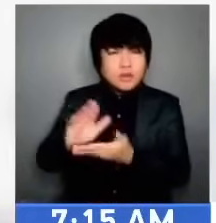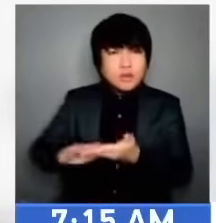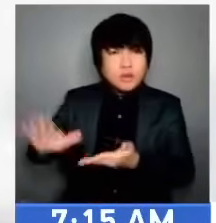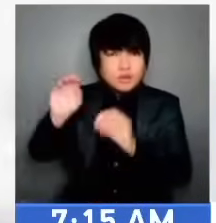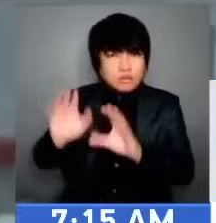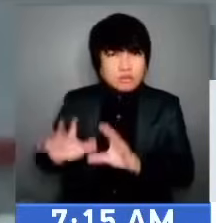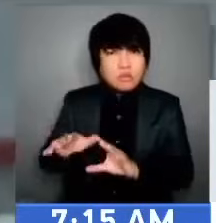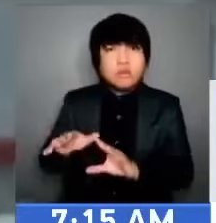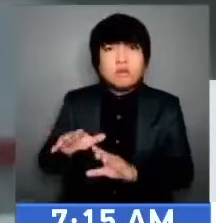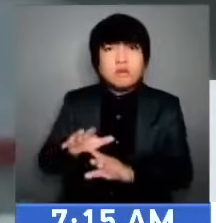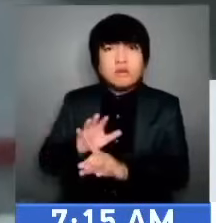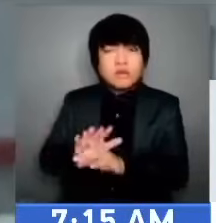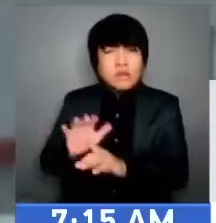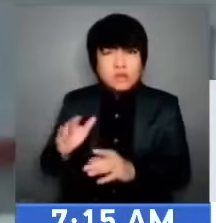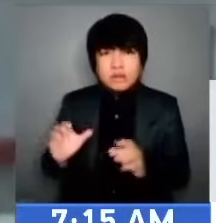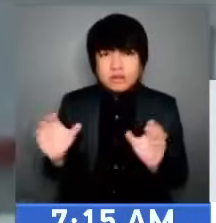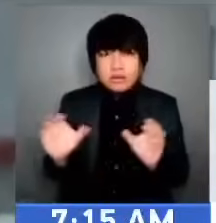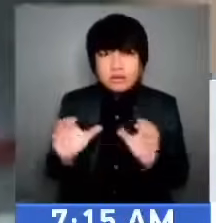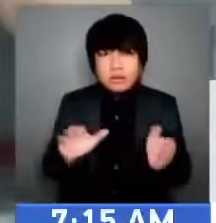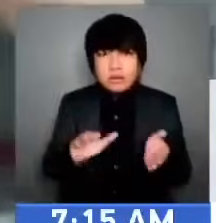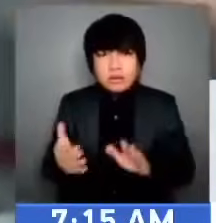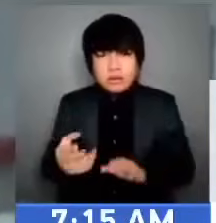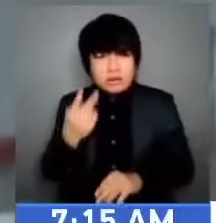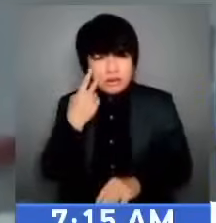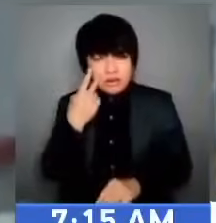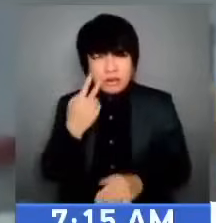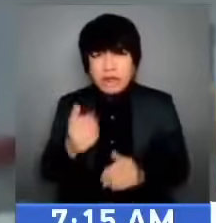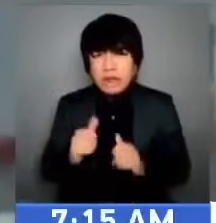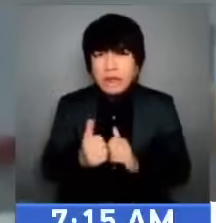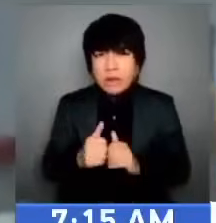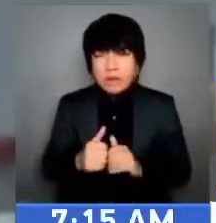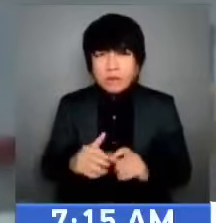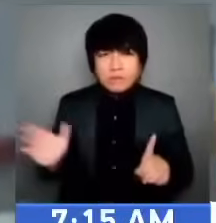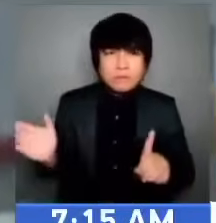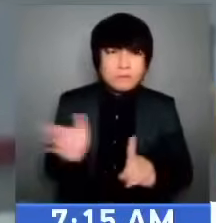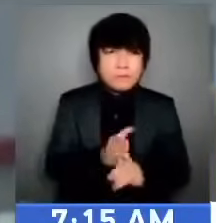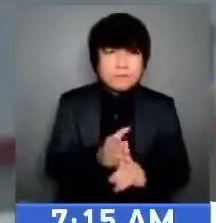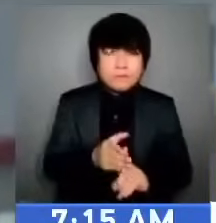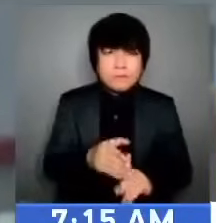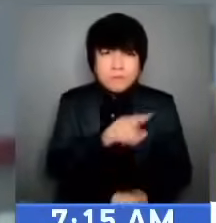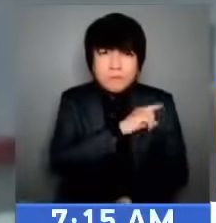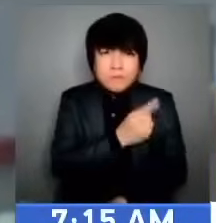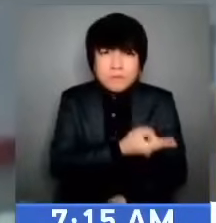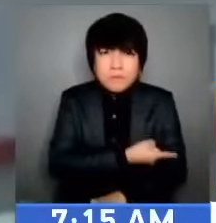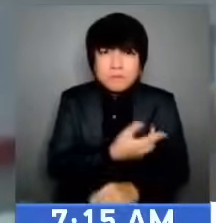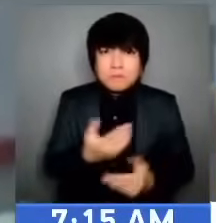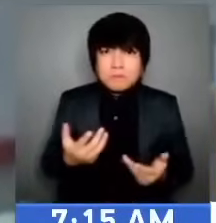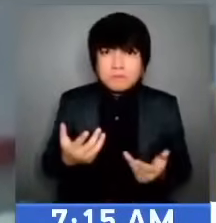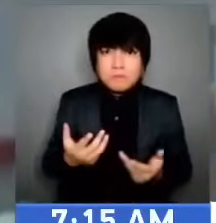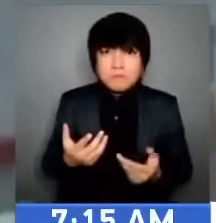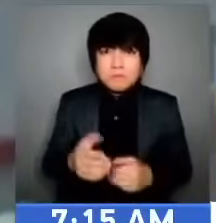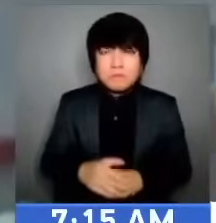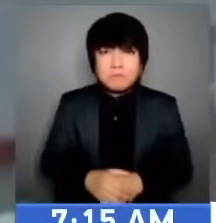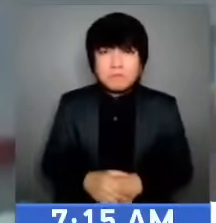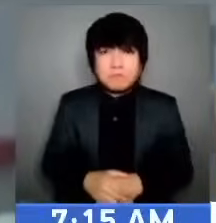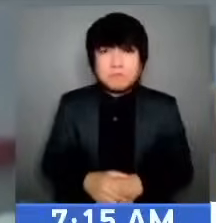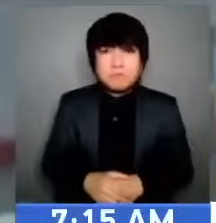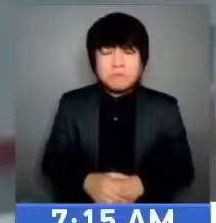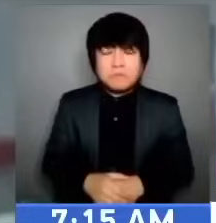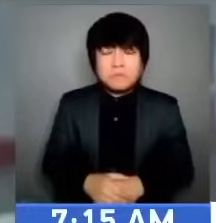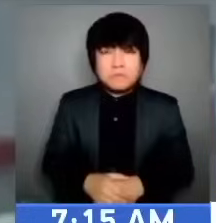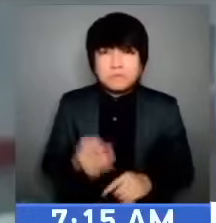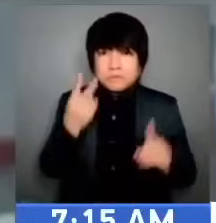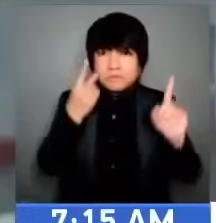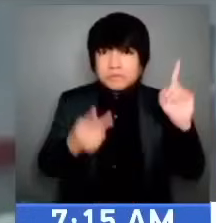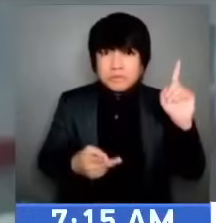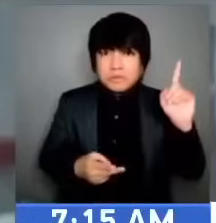ng bata. Gaano ba kalakas ang isang pagsampal? Was it really paganito? Kasi you have to consider baka naman